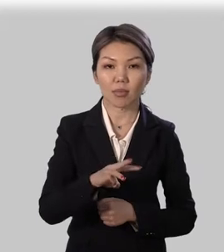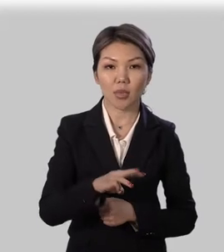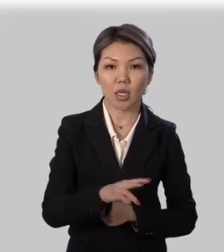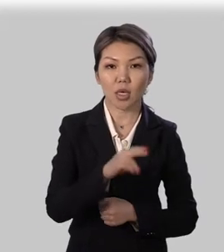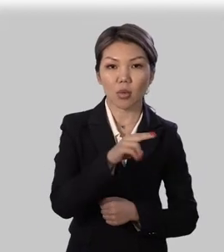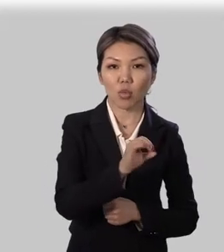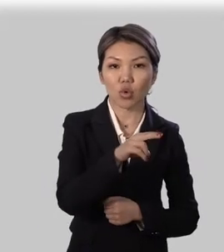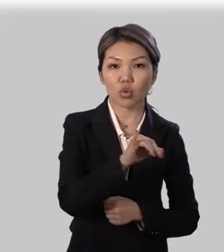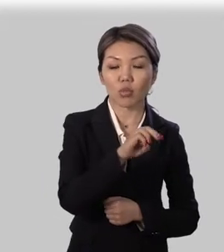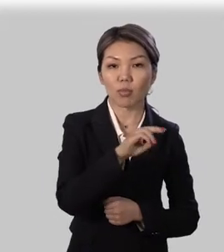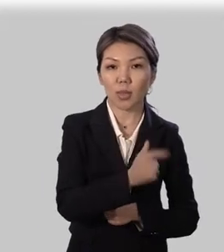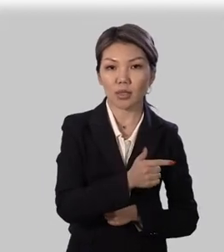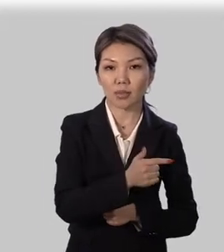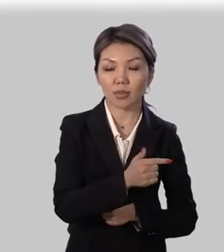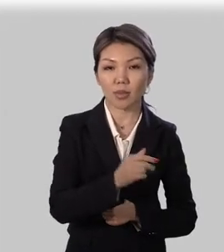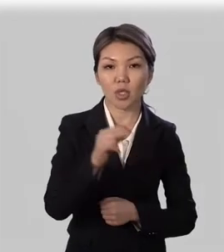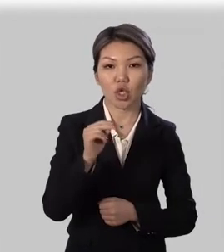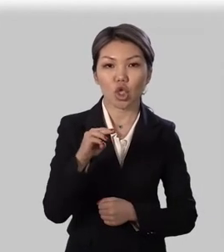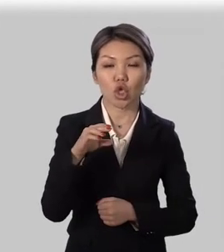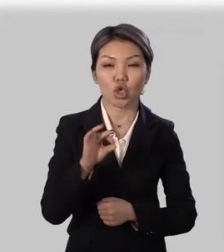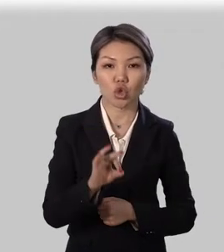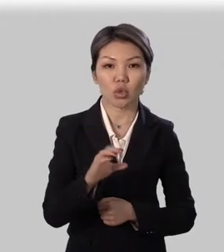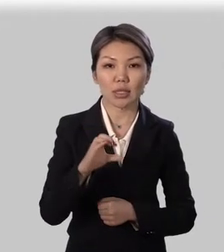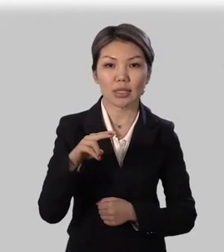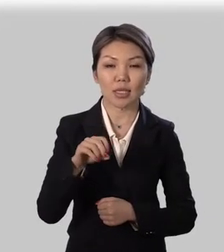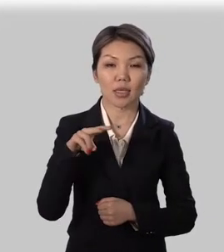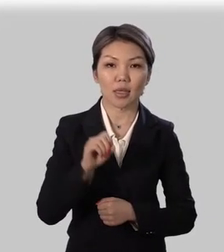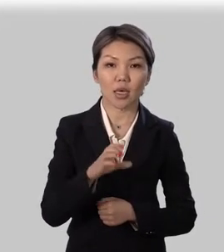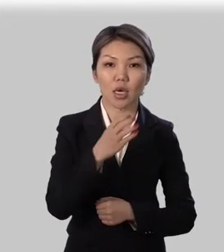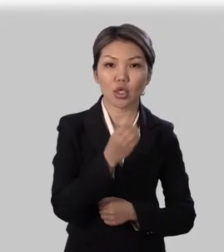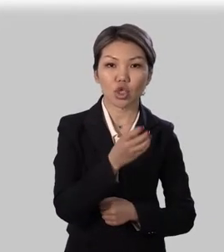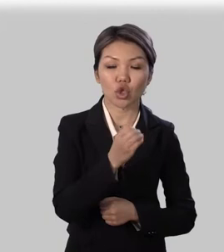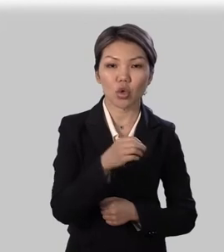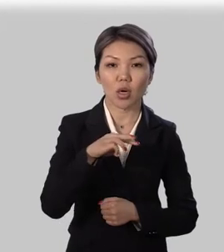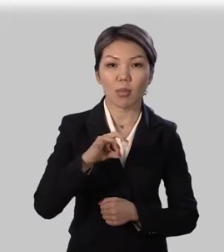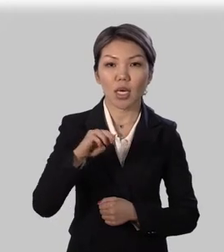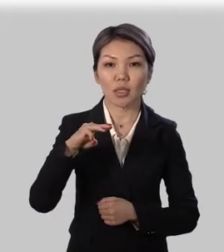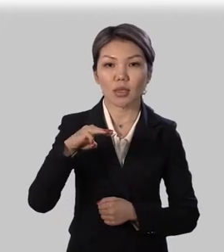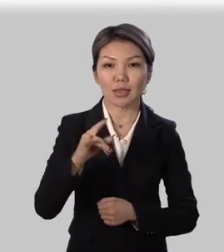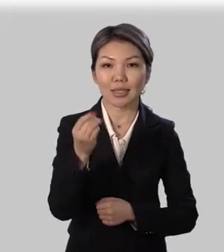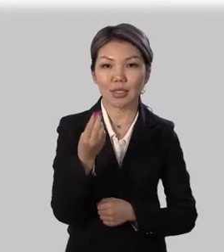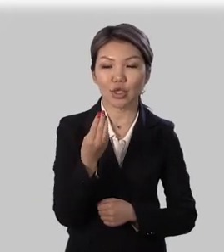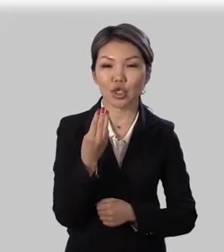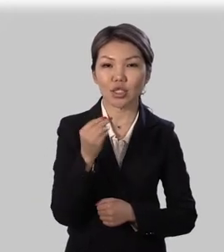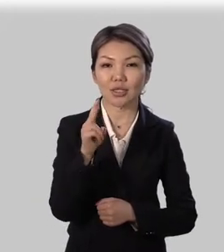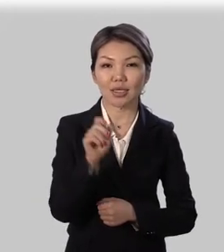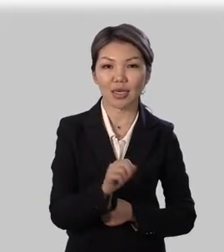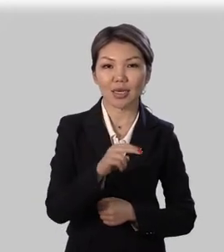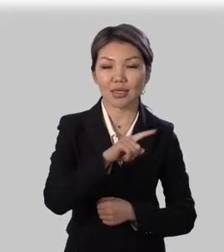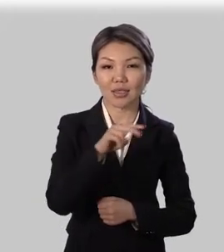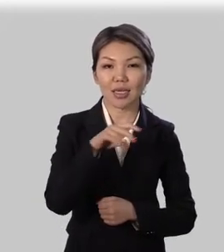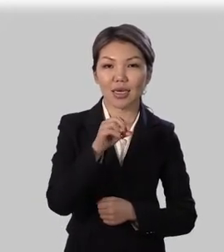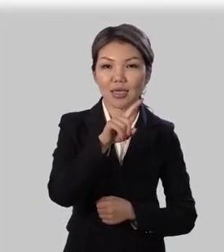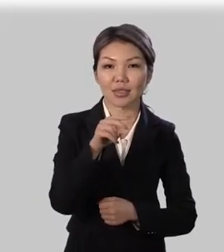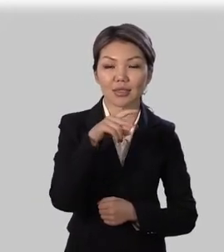подумать что сделала еще мартышка залезла повисела